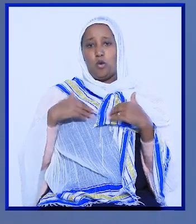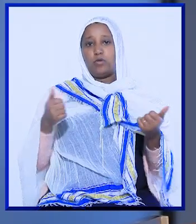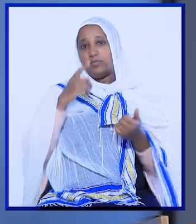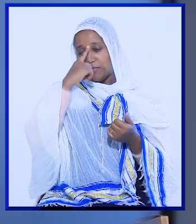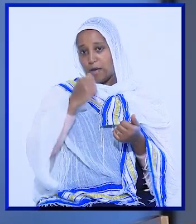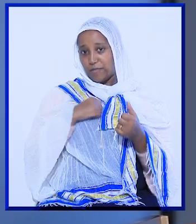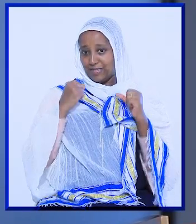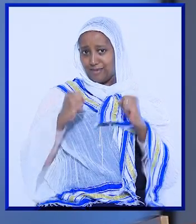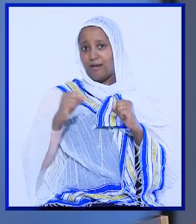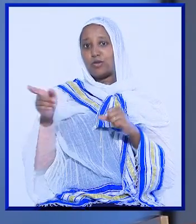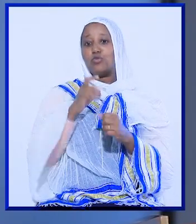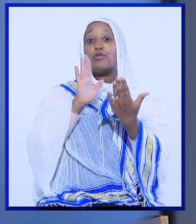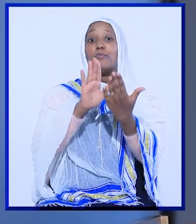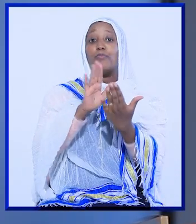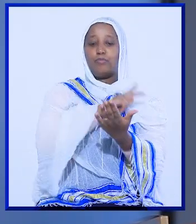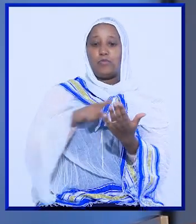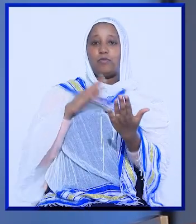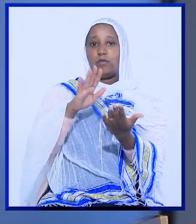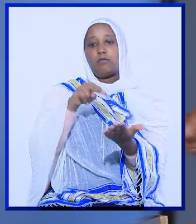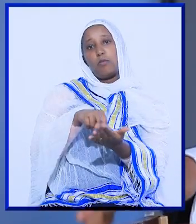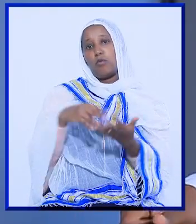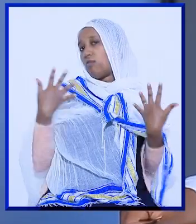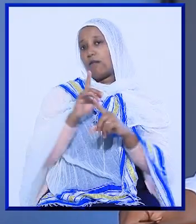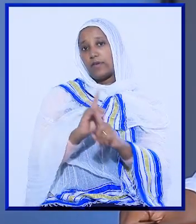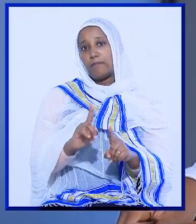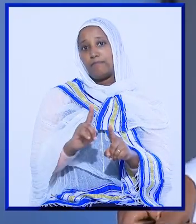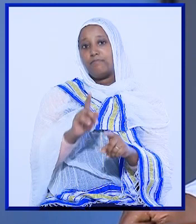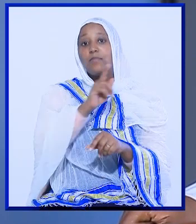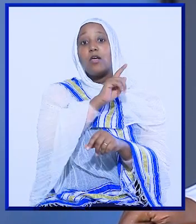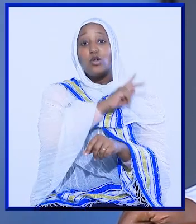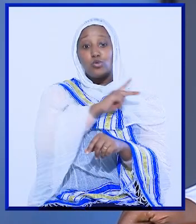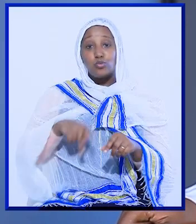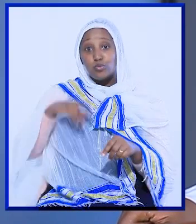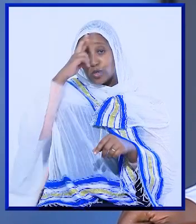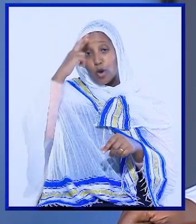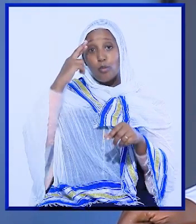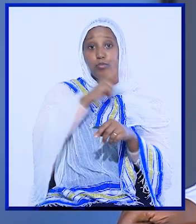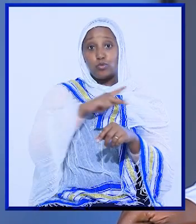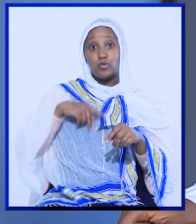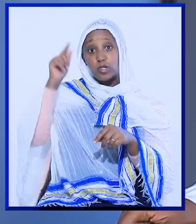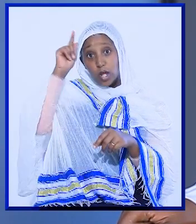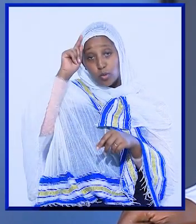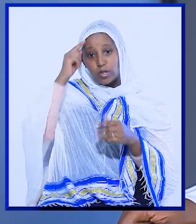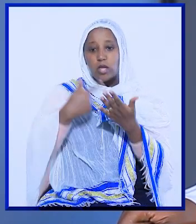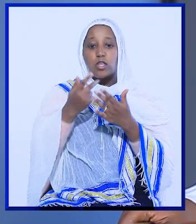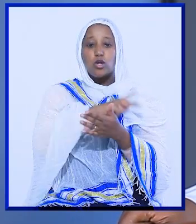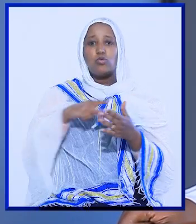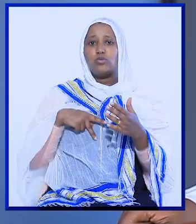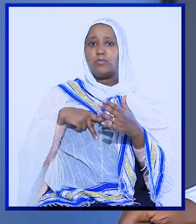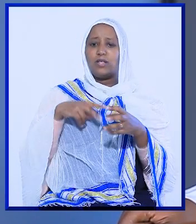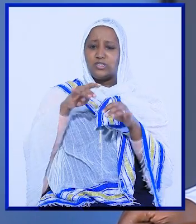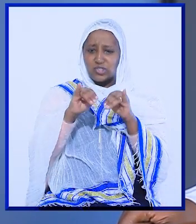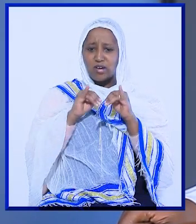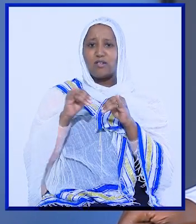ስለጎለመሰ በእምነት ስለጠነከረ በእነርሱ ፊት ለመቆም ፍርሃት አልመጣበትም። ኔሮን ቄሳር የሮም ንጉስ ነው። ይህ ንጉስ